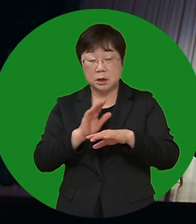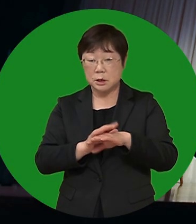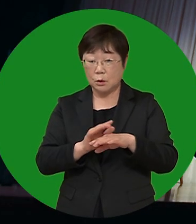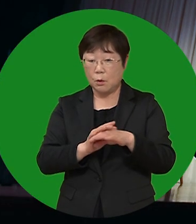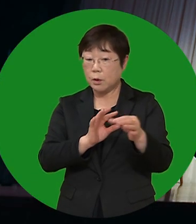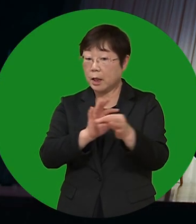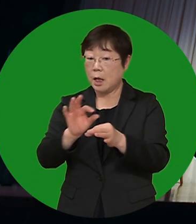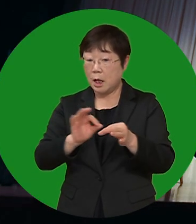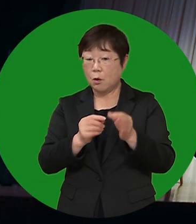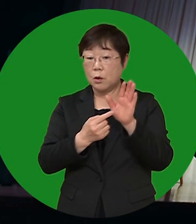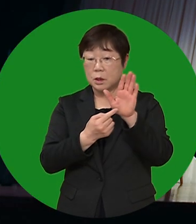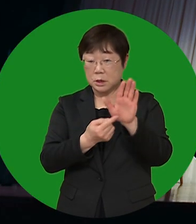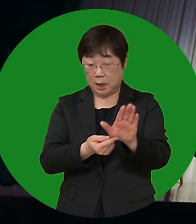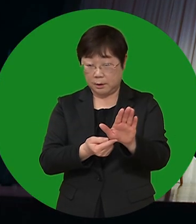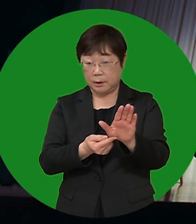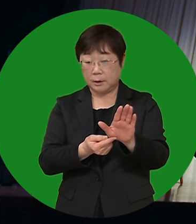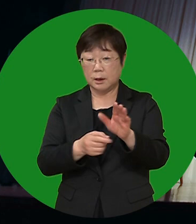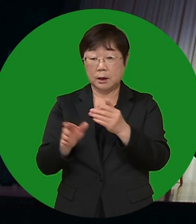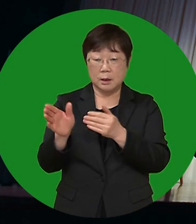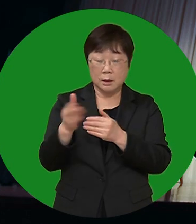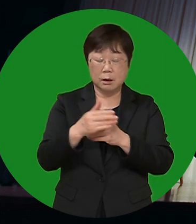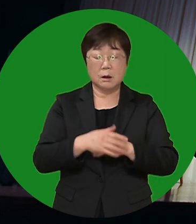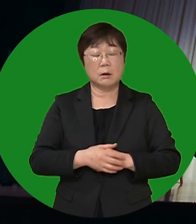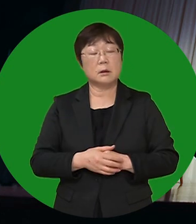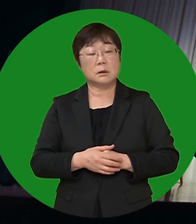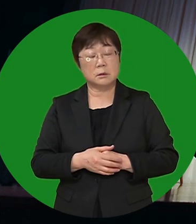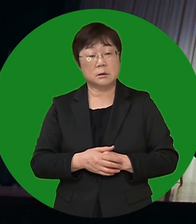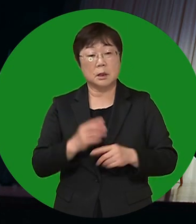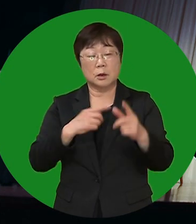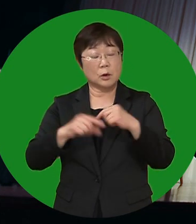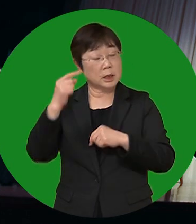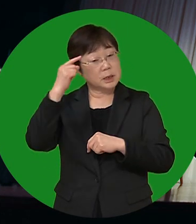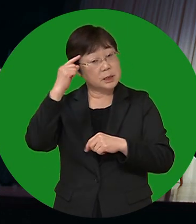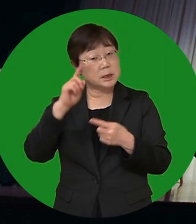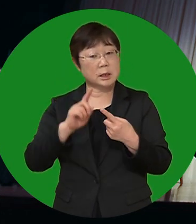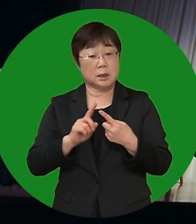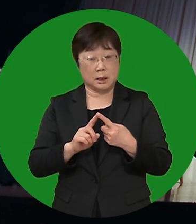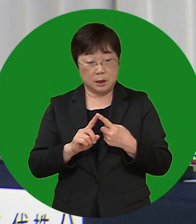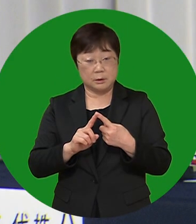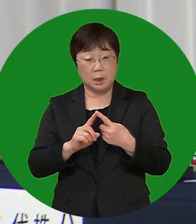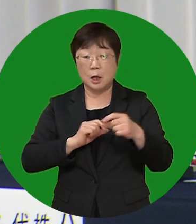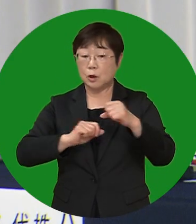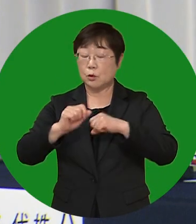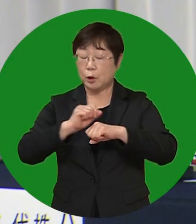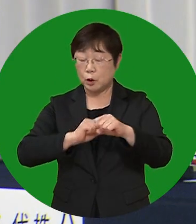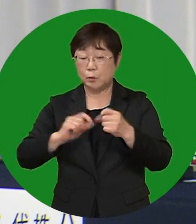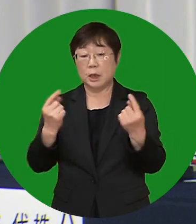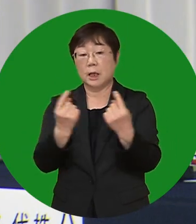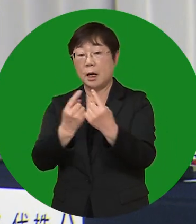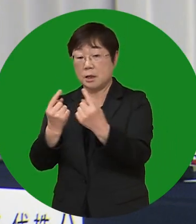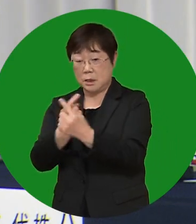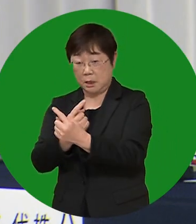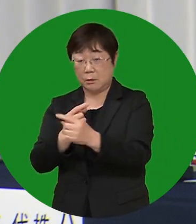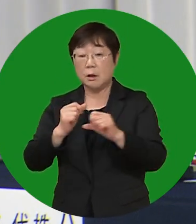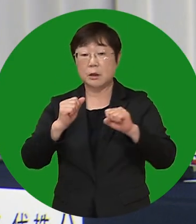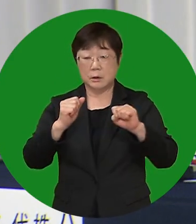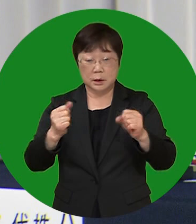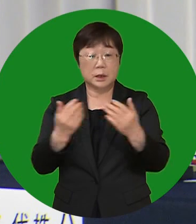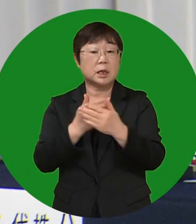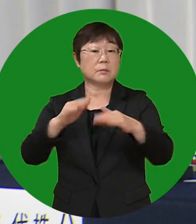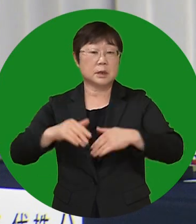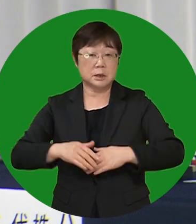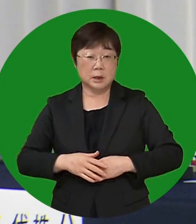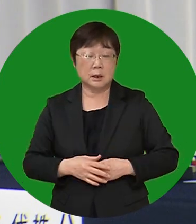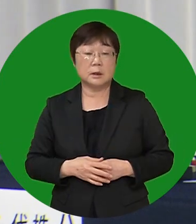を宣言をしましてからより意識的に取り組みや改善をやっていくよう